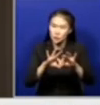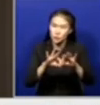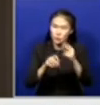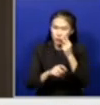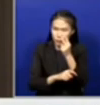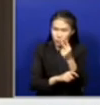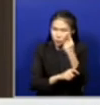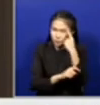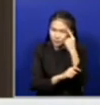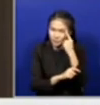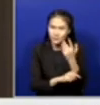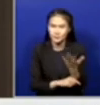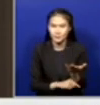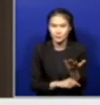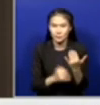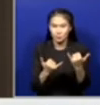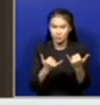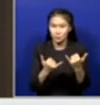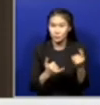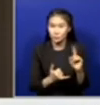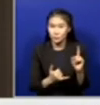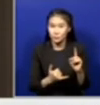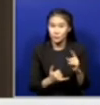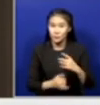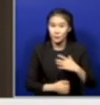านี้ท่าน